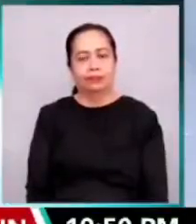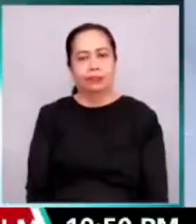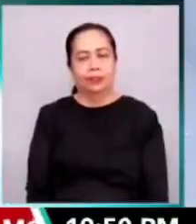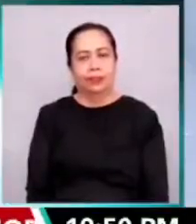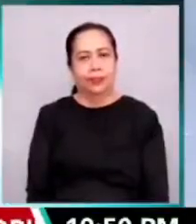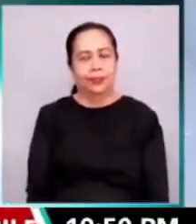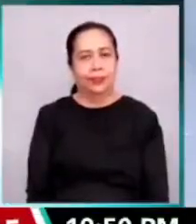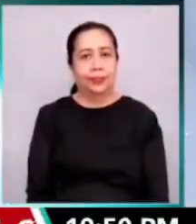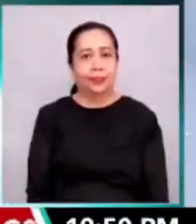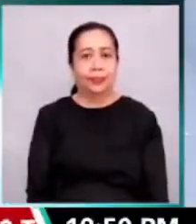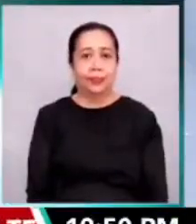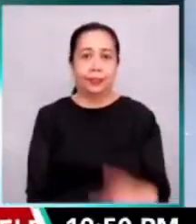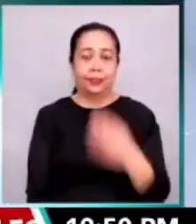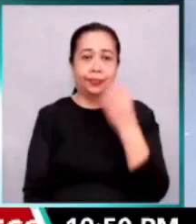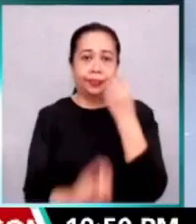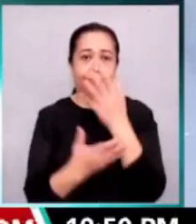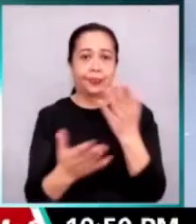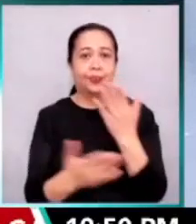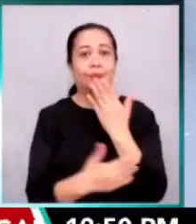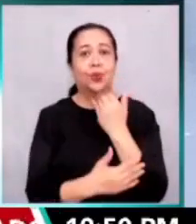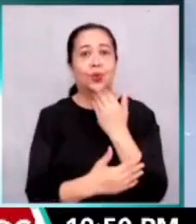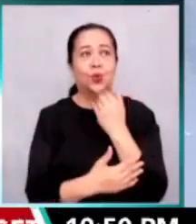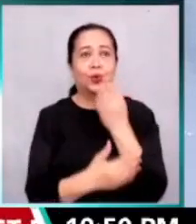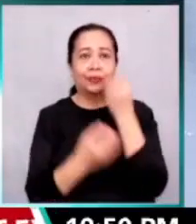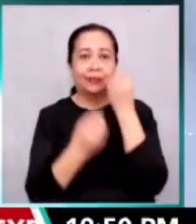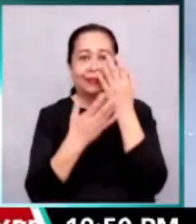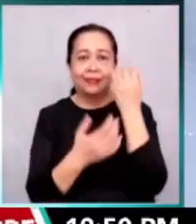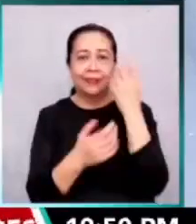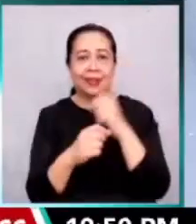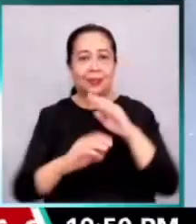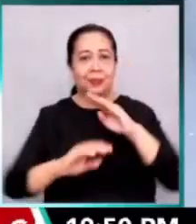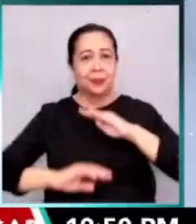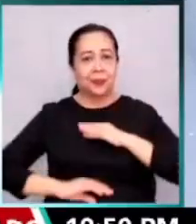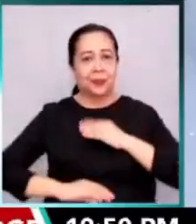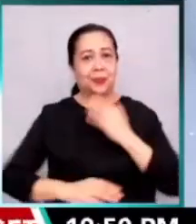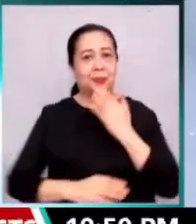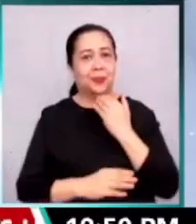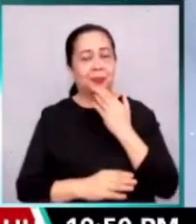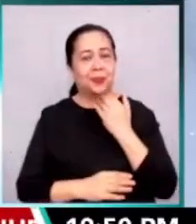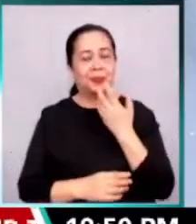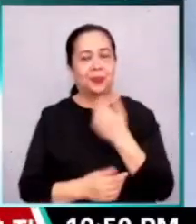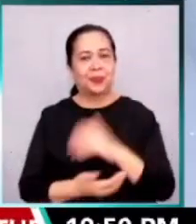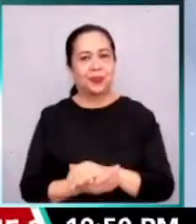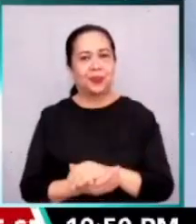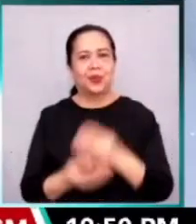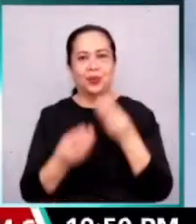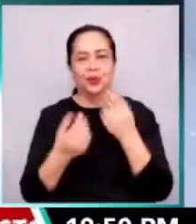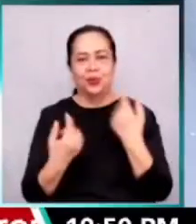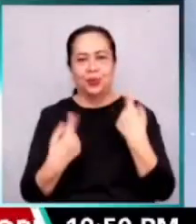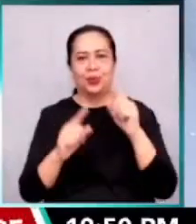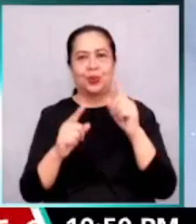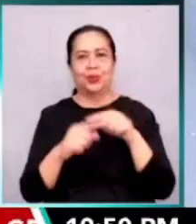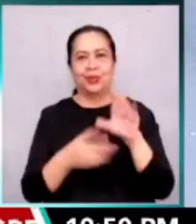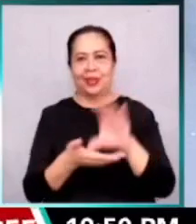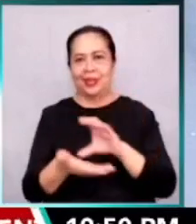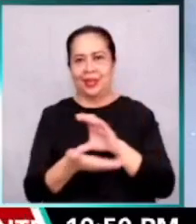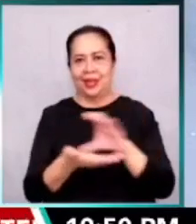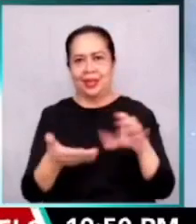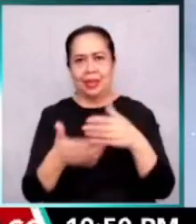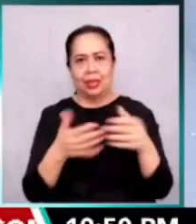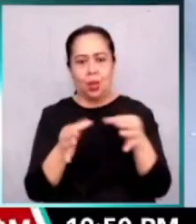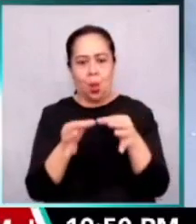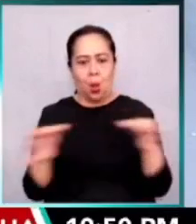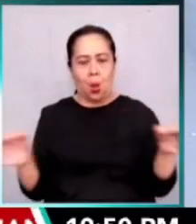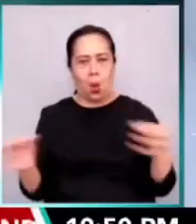Ang pagpaparating ng sweet thoughts at pag-satisfy sa sweet tooth, solved sa isang cake. At kahit mahabang iyong